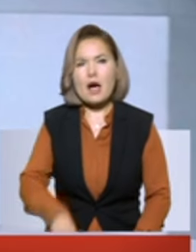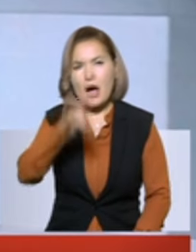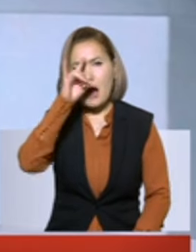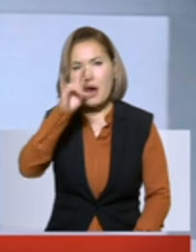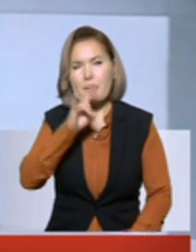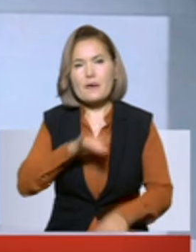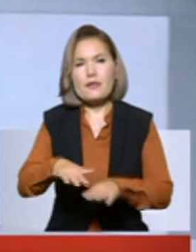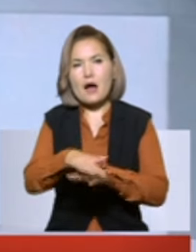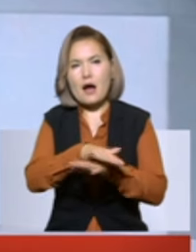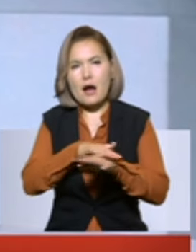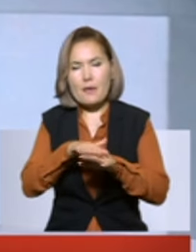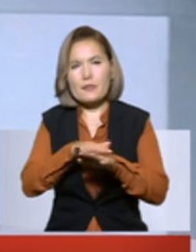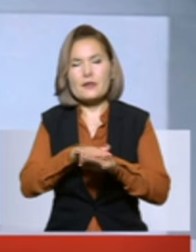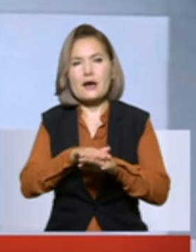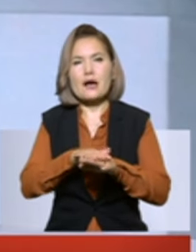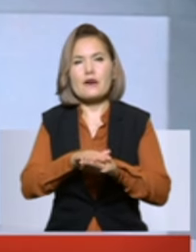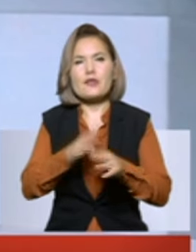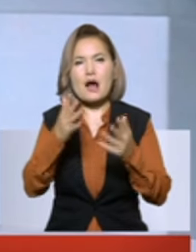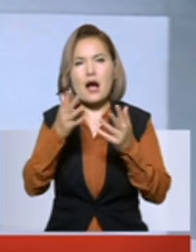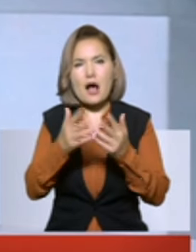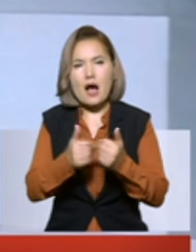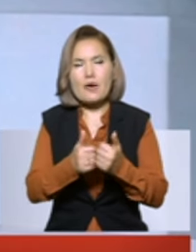Елімізде халық саны жарты жылда